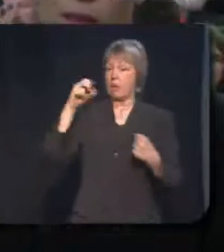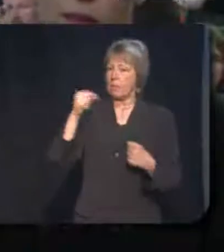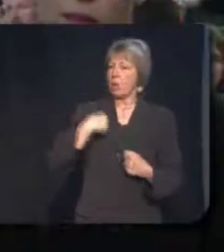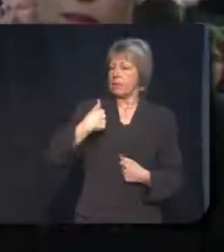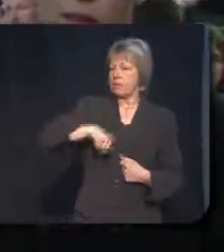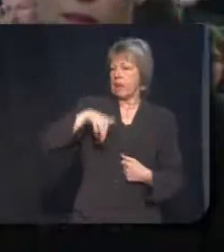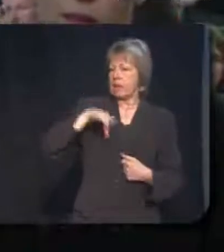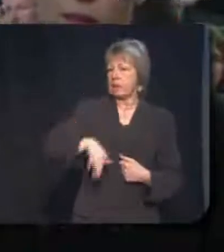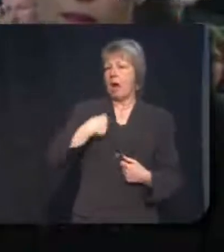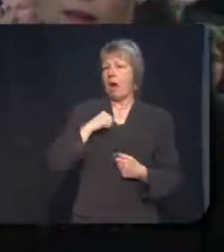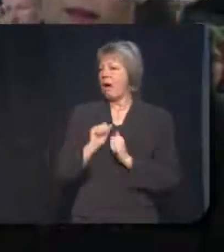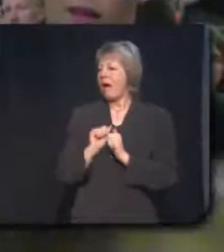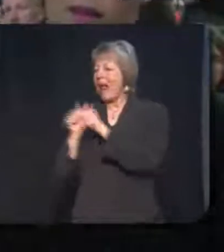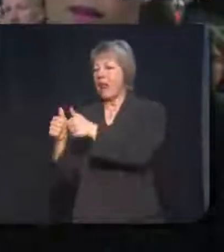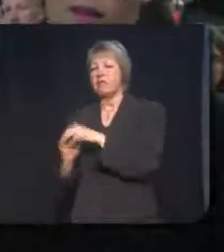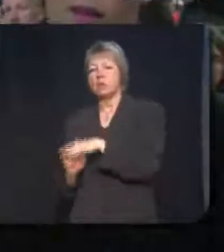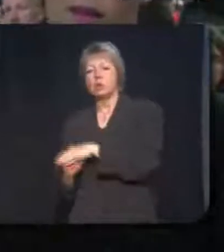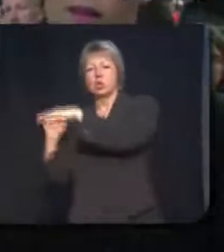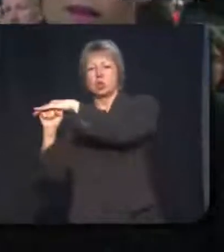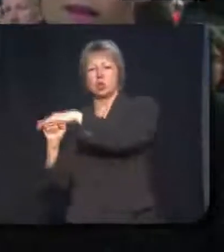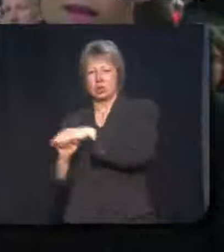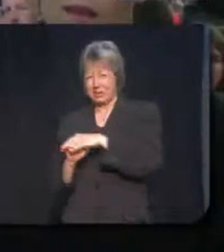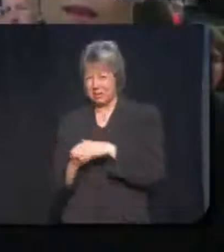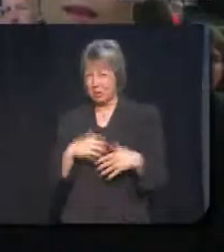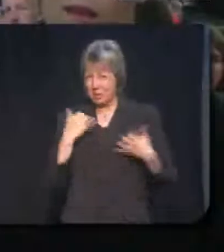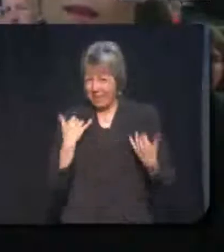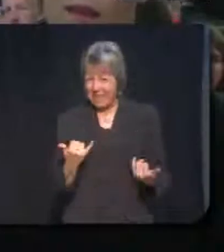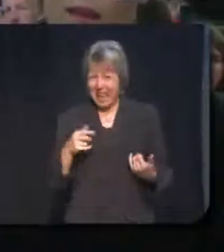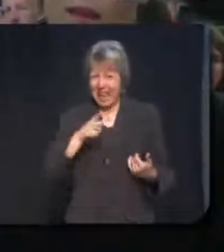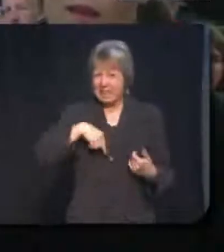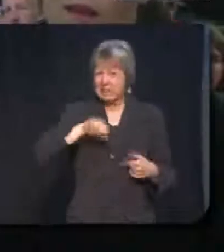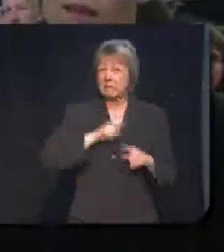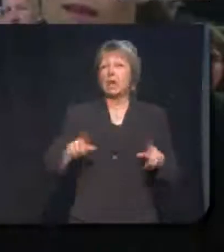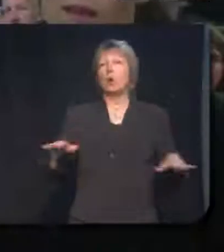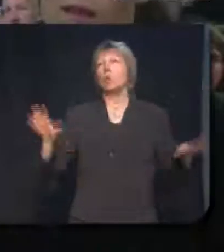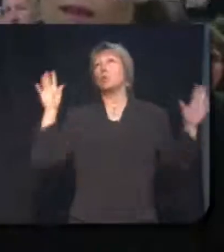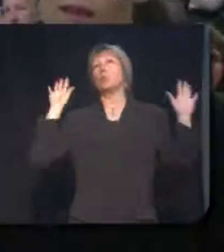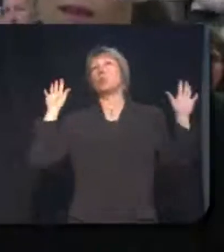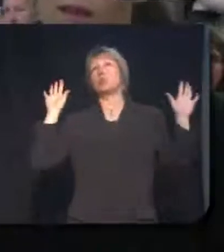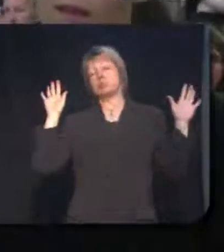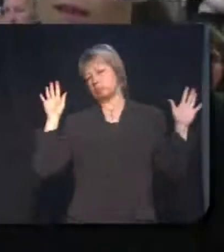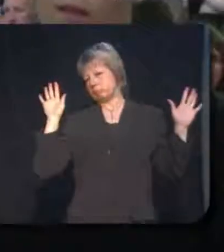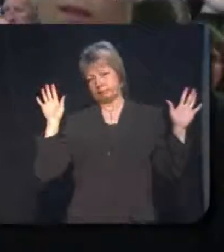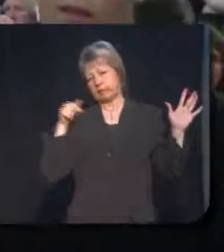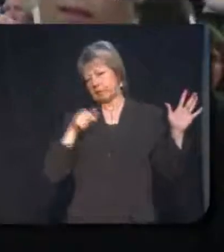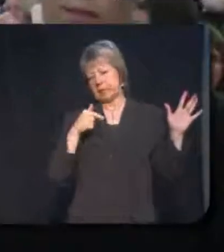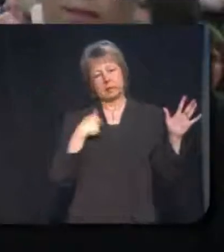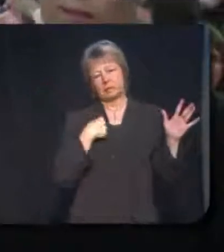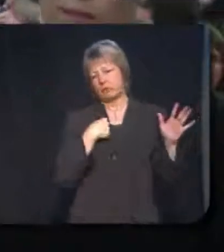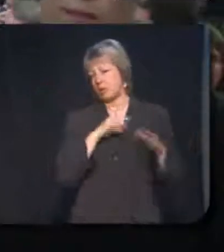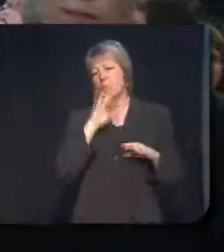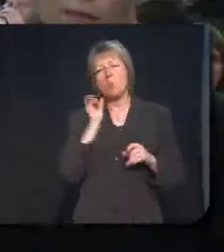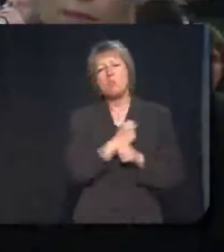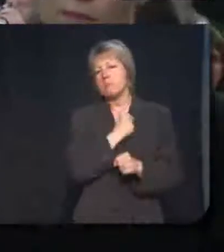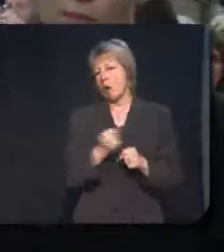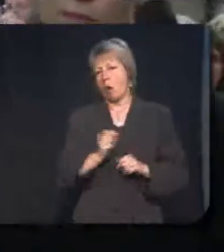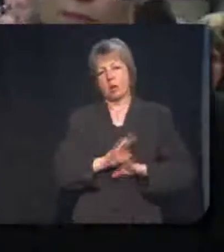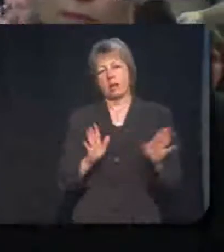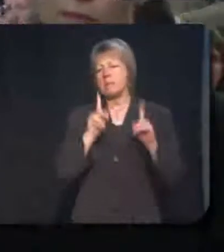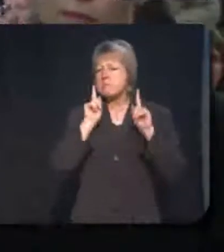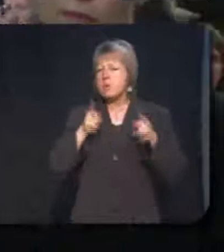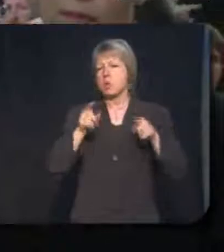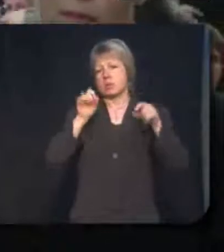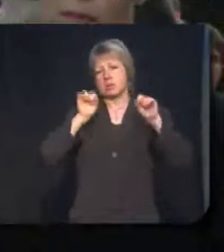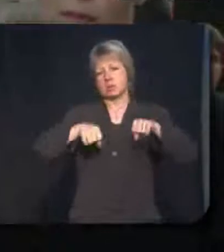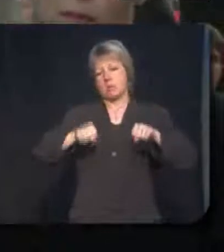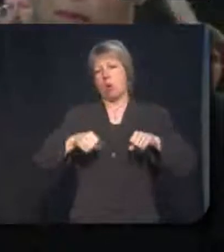jetzt hier abzusetzen also zu sagen der stellen wir uns nicht ist alles okay finde ich völlig daneben ich muss die Möglichkeit haben und